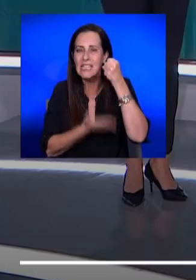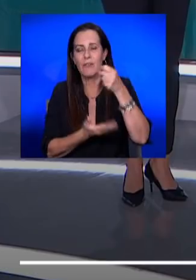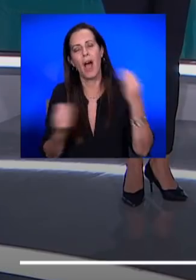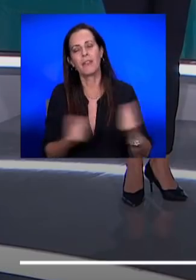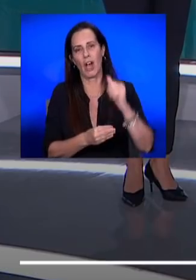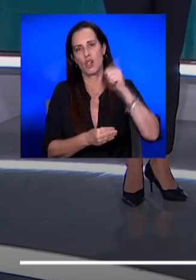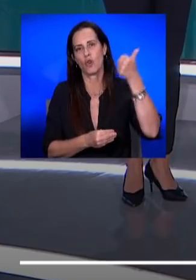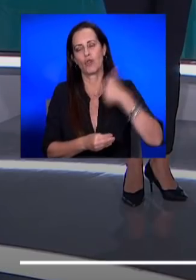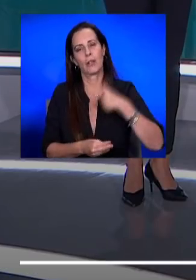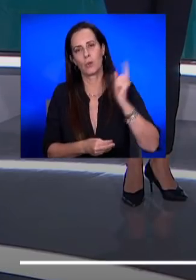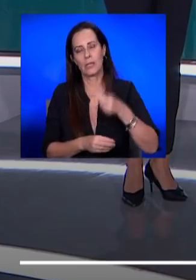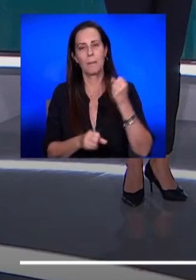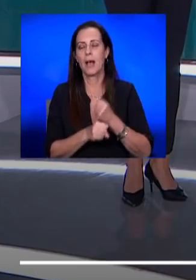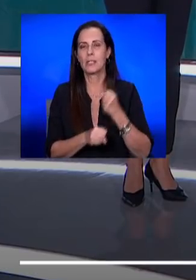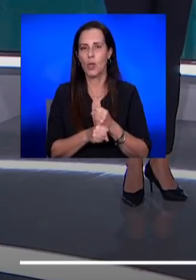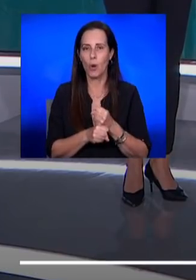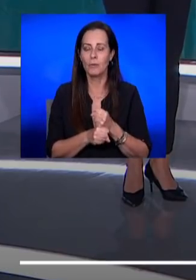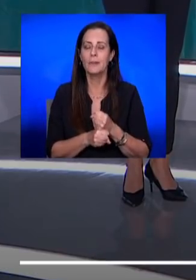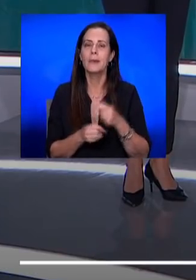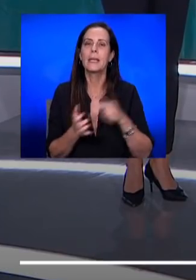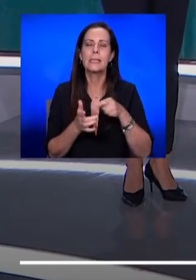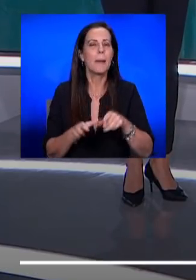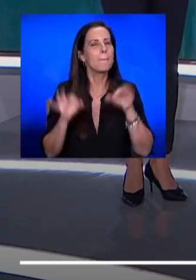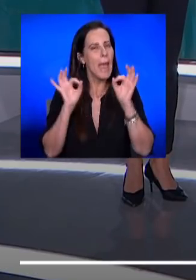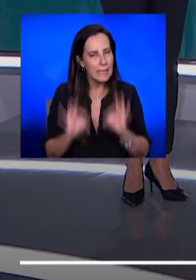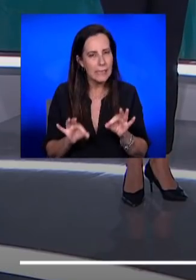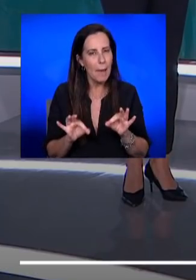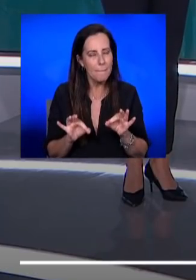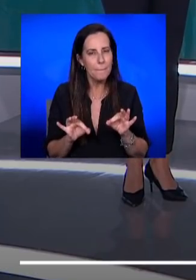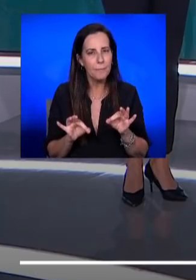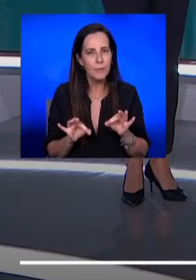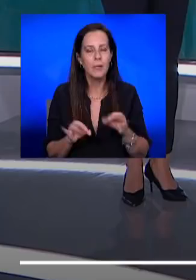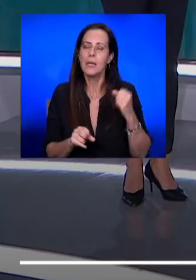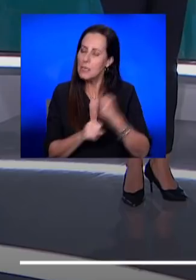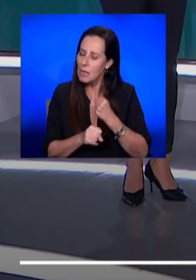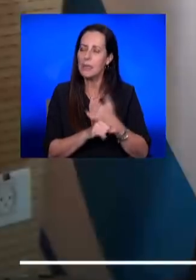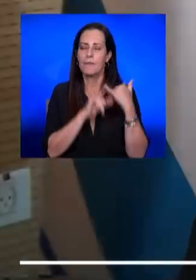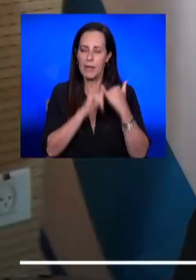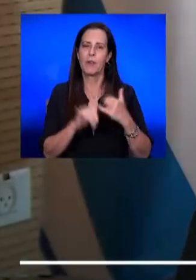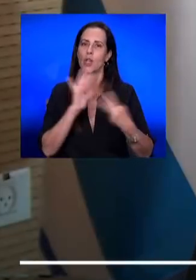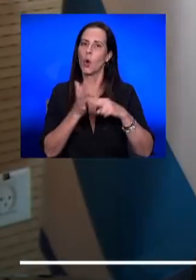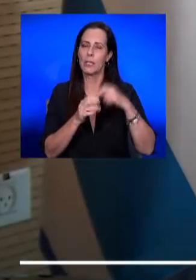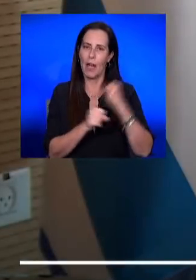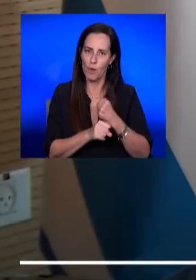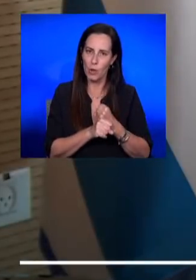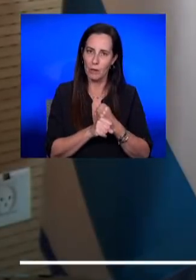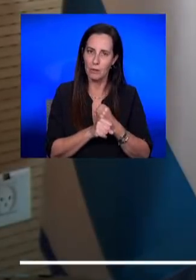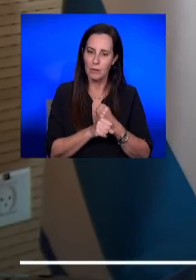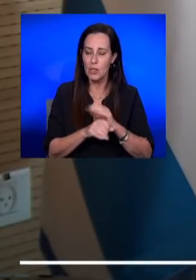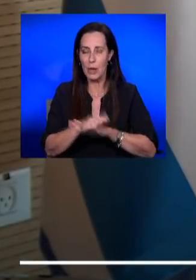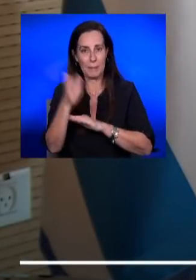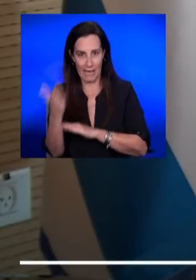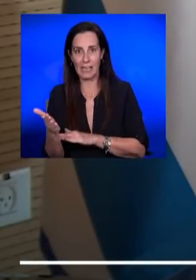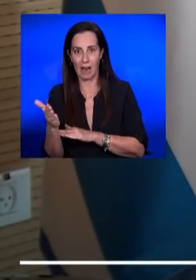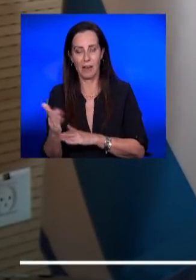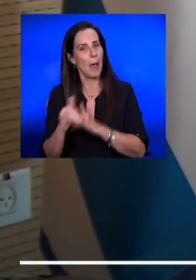הראשון שאנחנו צריכים לעשות, כי הוא בעצם יממש ויביא תוכנית עבודה, שמצד אחד